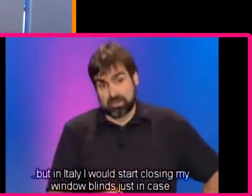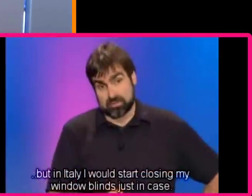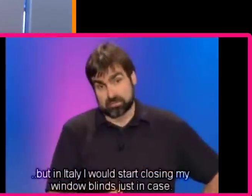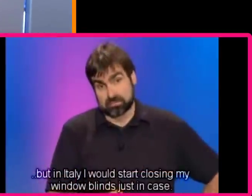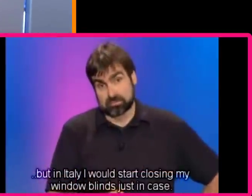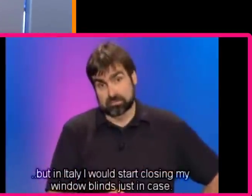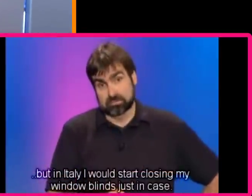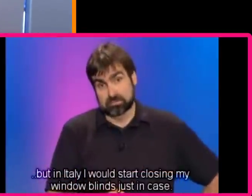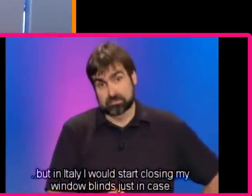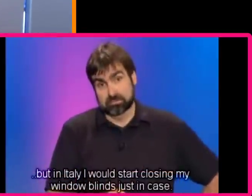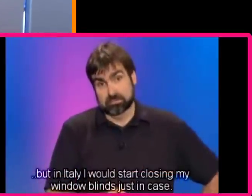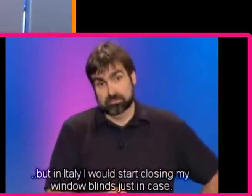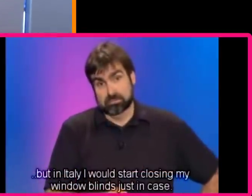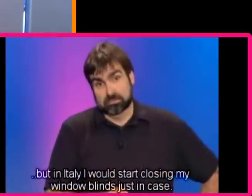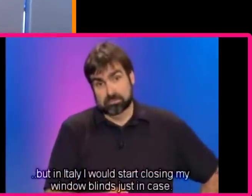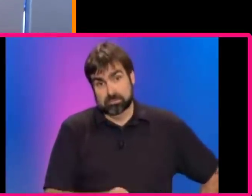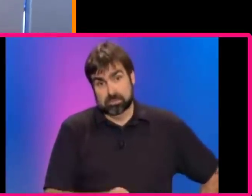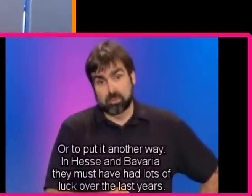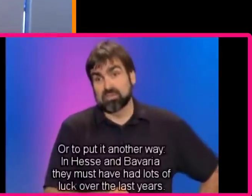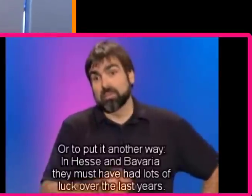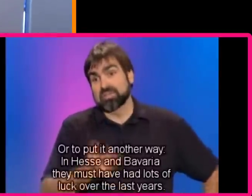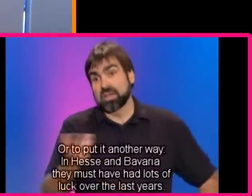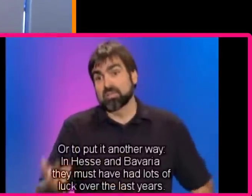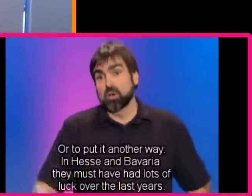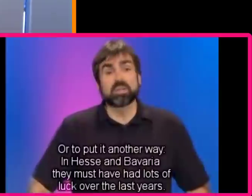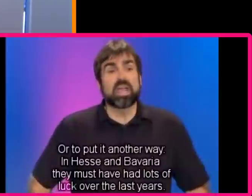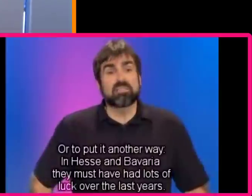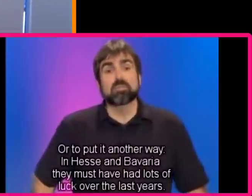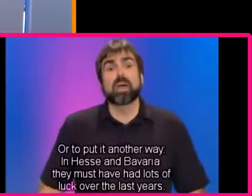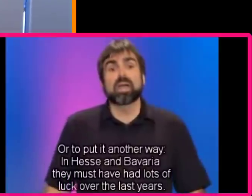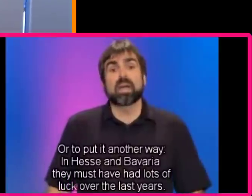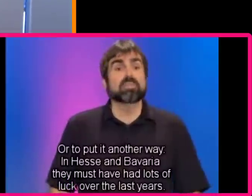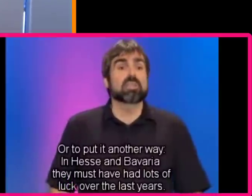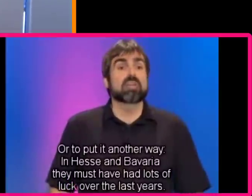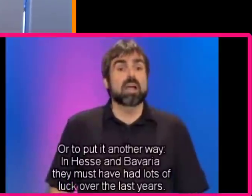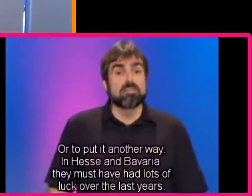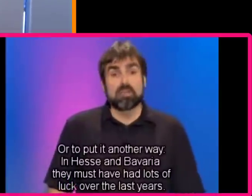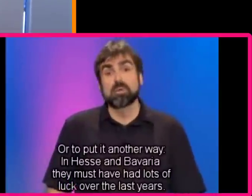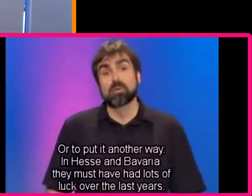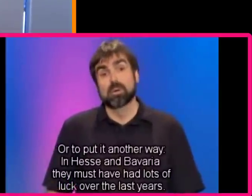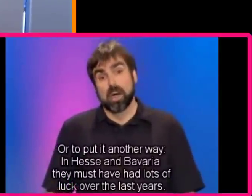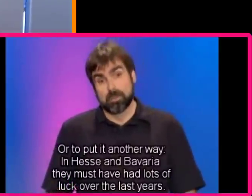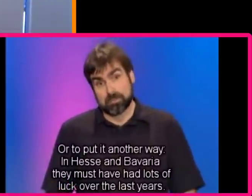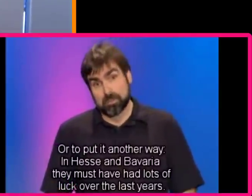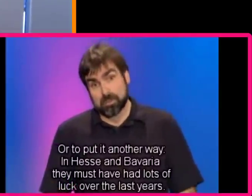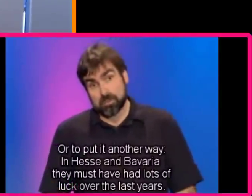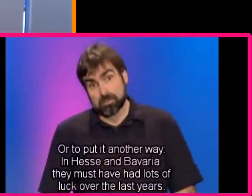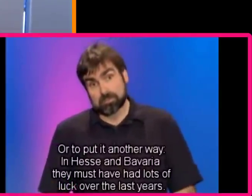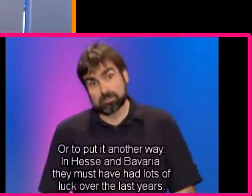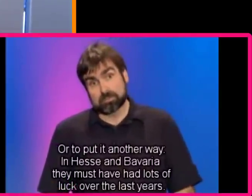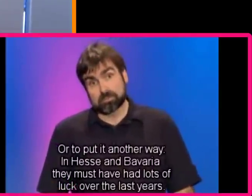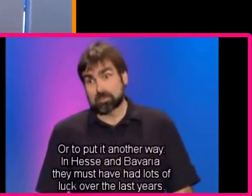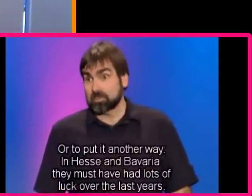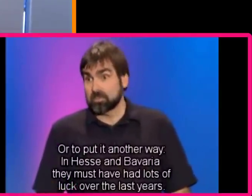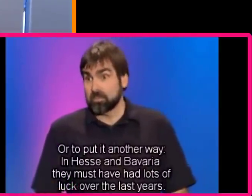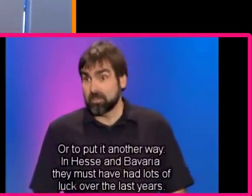lassen oder sagen wir es andersrum in hessen und bayern haben die seit jahren sehr viel glück gehabt